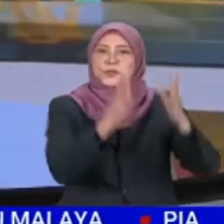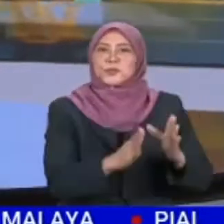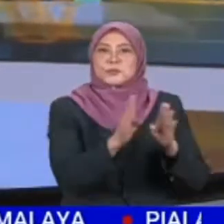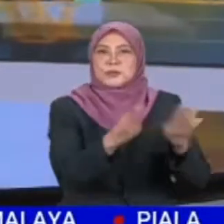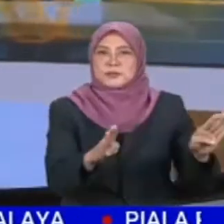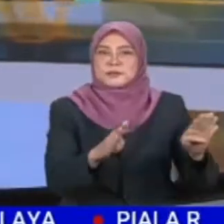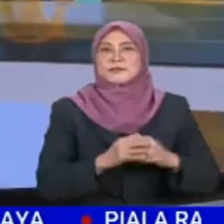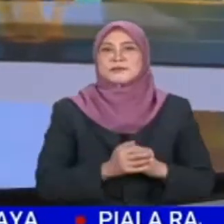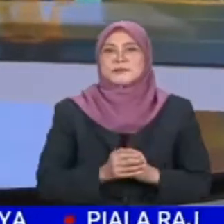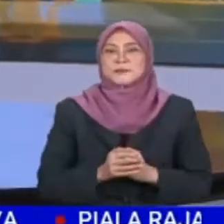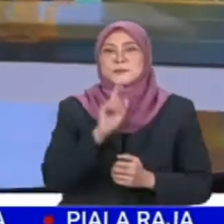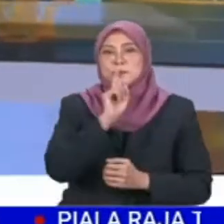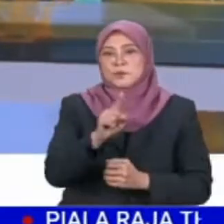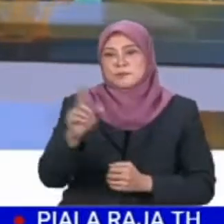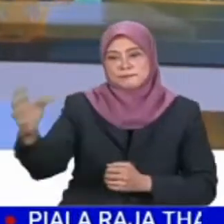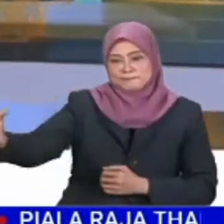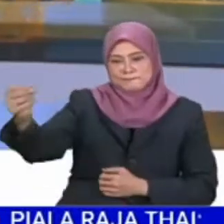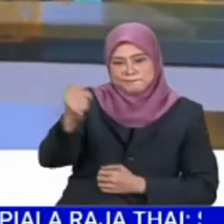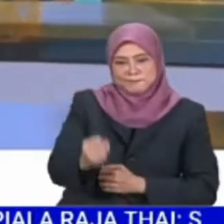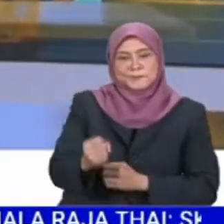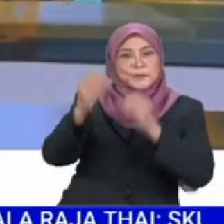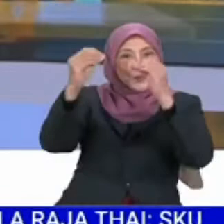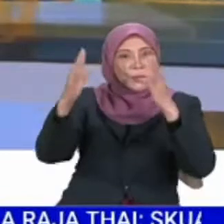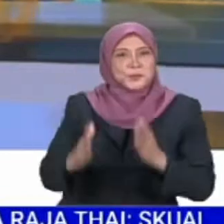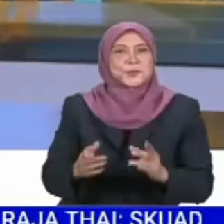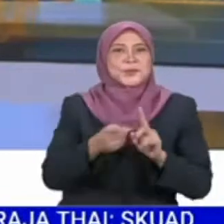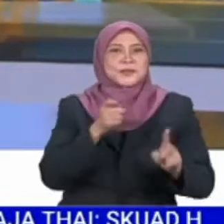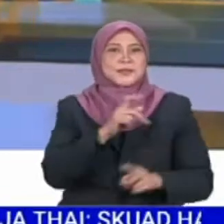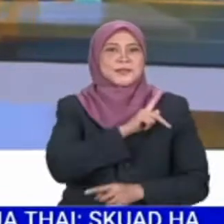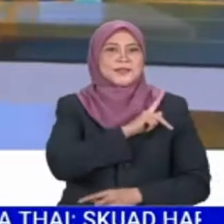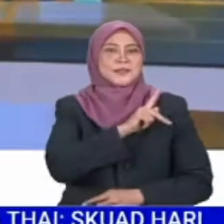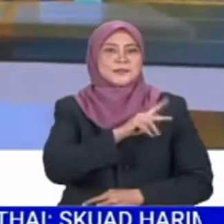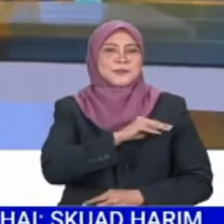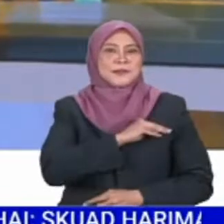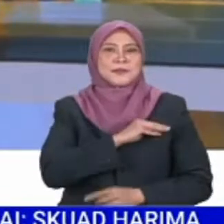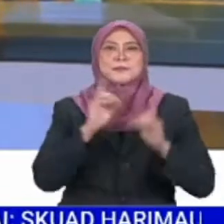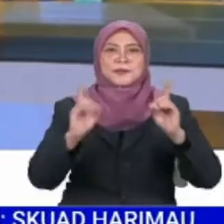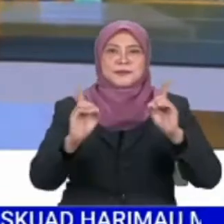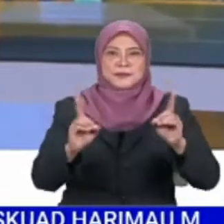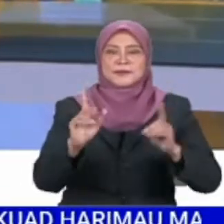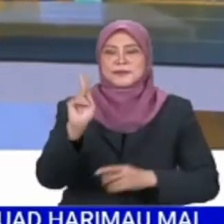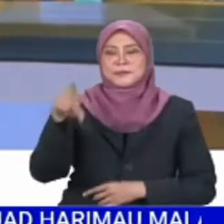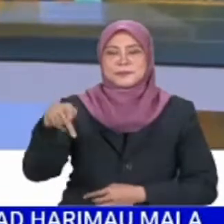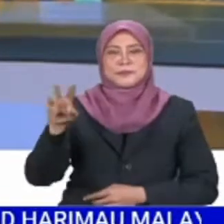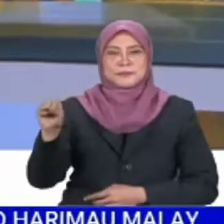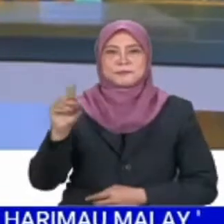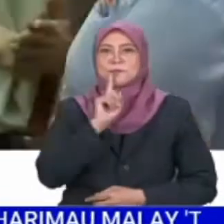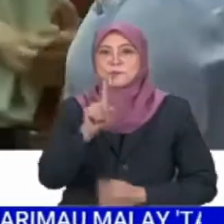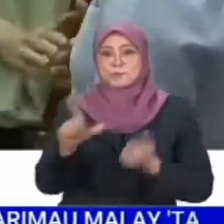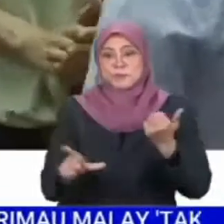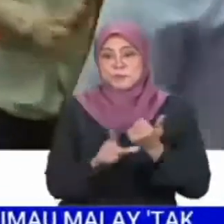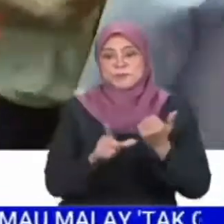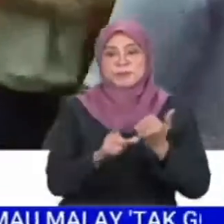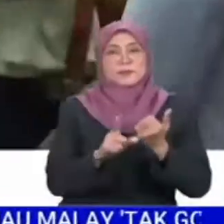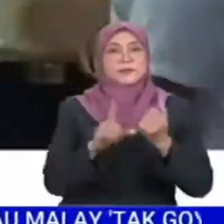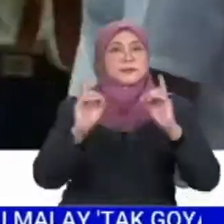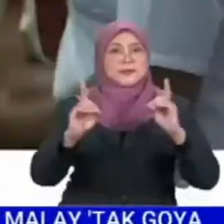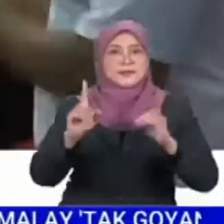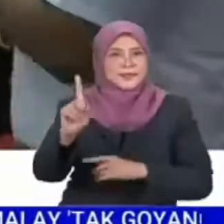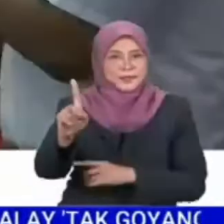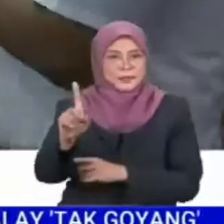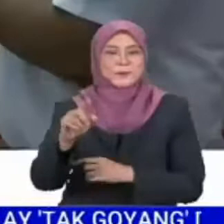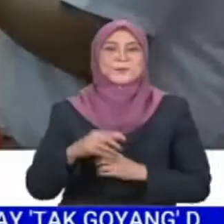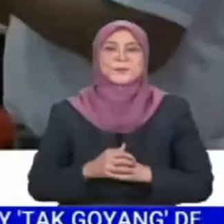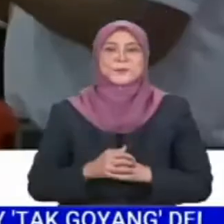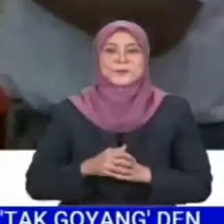secara one-off atau sekali pengambilan dilaksanakan Kementerian Pendidikan KPM. Timbalan Menteri Pendidikan 1 Datuk Dr. Mahang